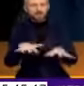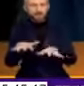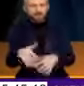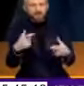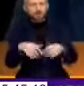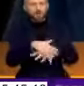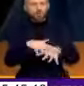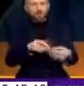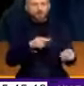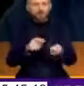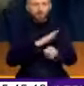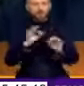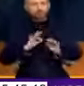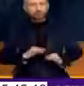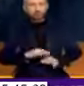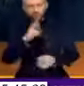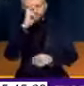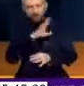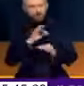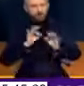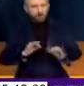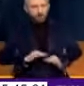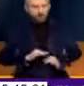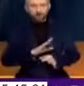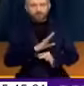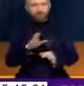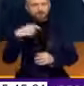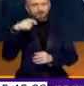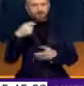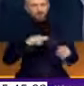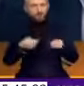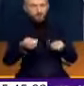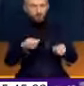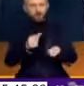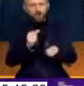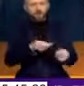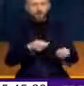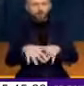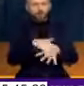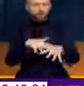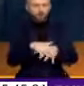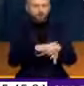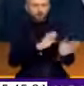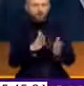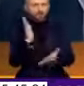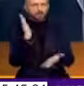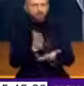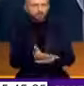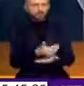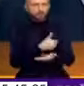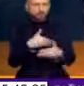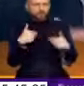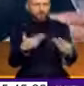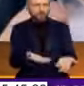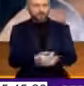де громада керує, де не чиновники, не державний чиновник, не вертикаль президента керує, а керує громада, механізм прямого